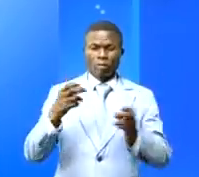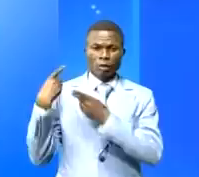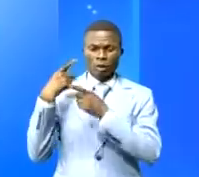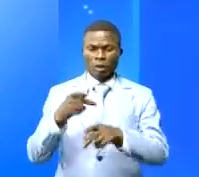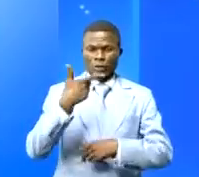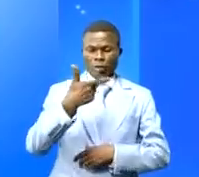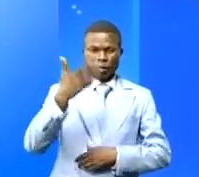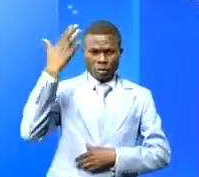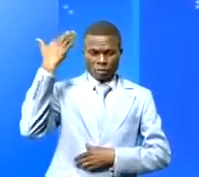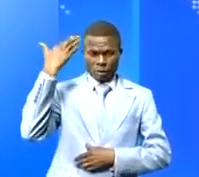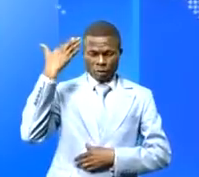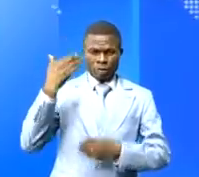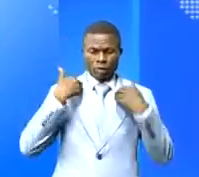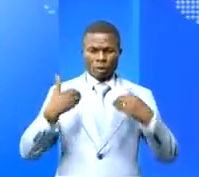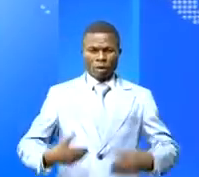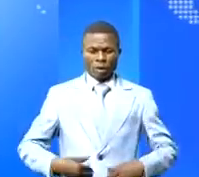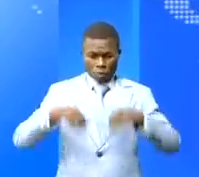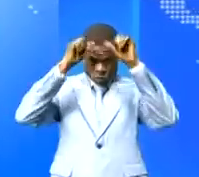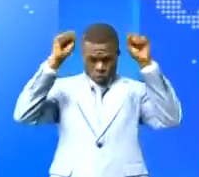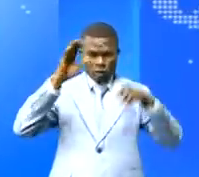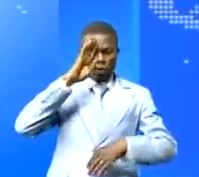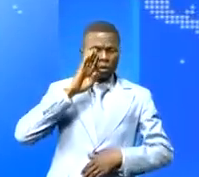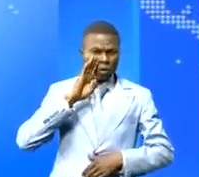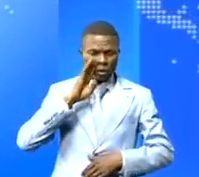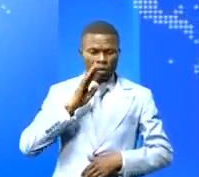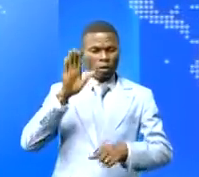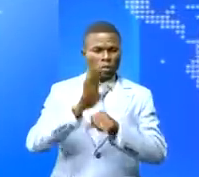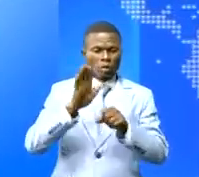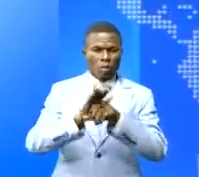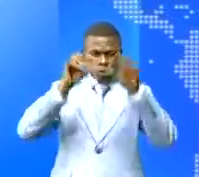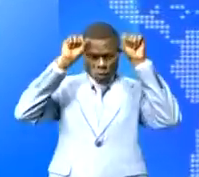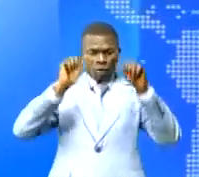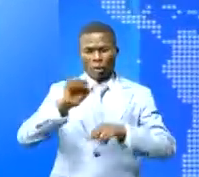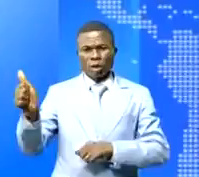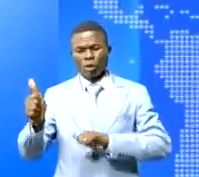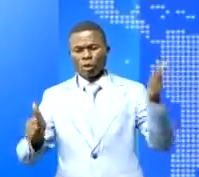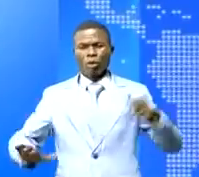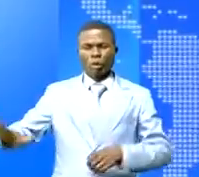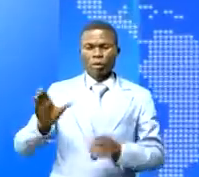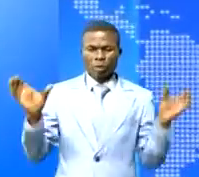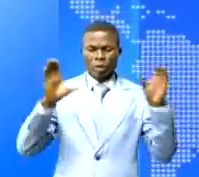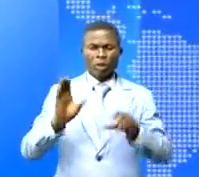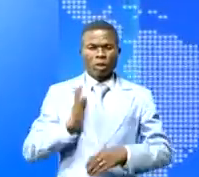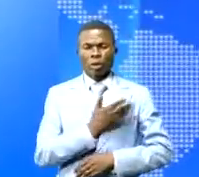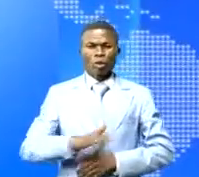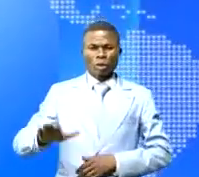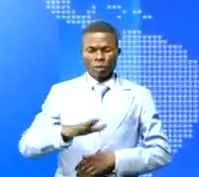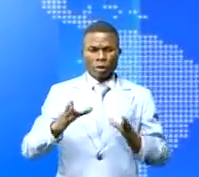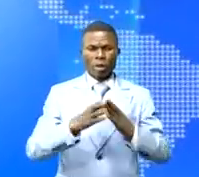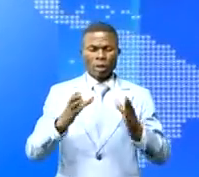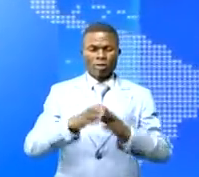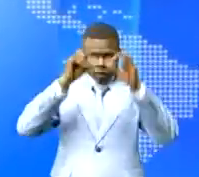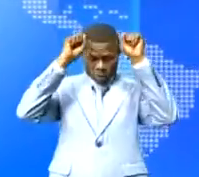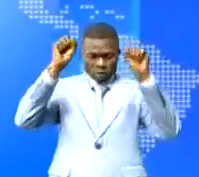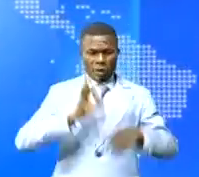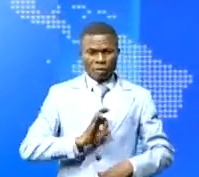funérailles nationales du président tchadien en présence de nombreux chefs d'État, la République démocratique du Congo, par la voix de son